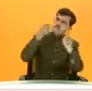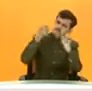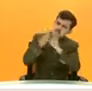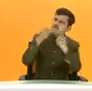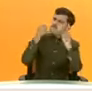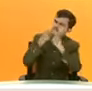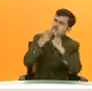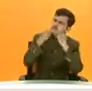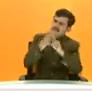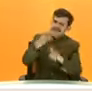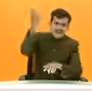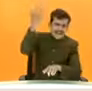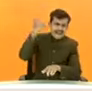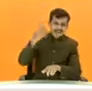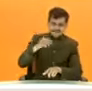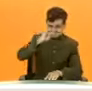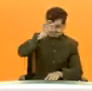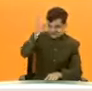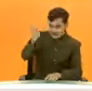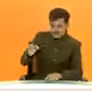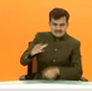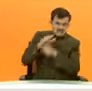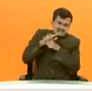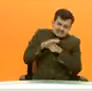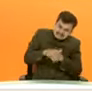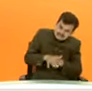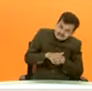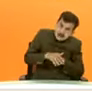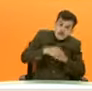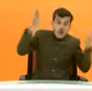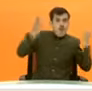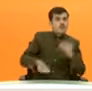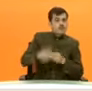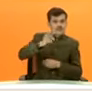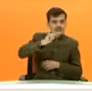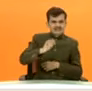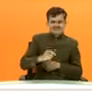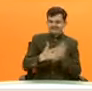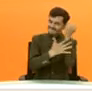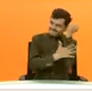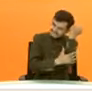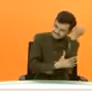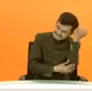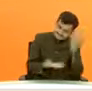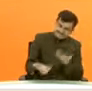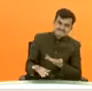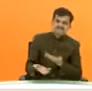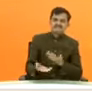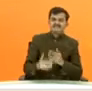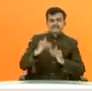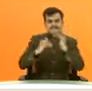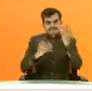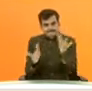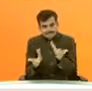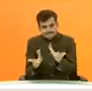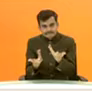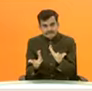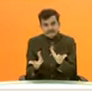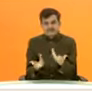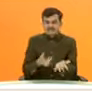थी। अंग्रेजों के अत्याचार उफान पर थे। गरीबों, वंचितों